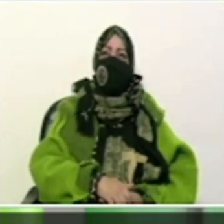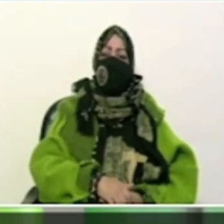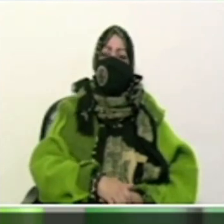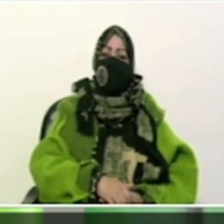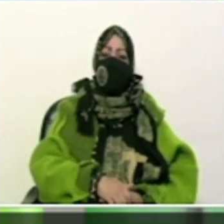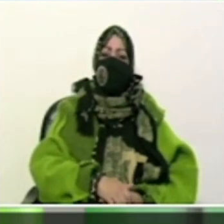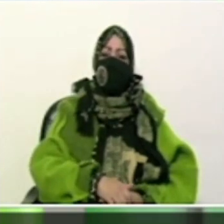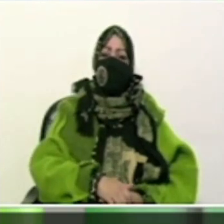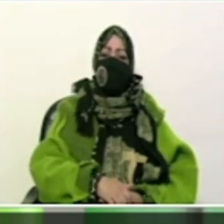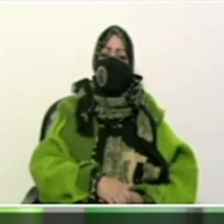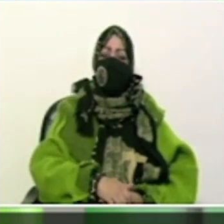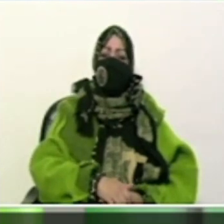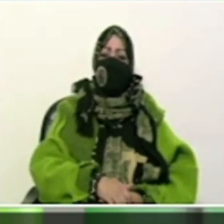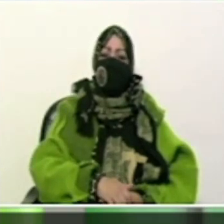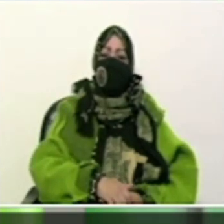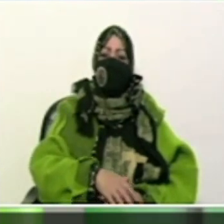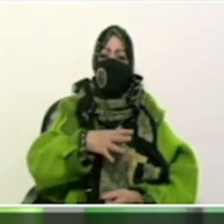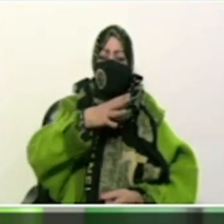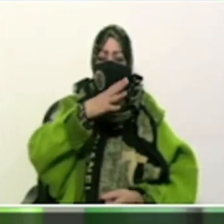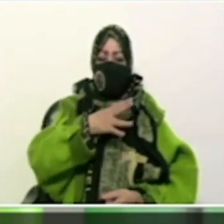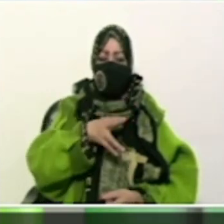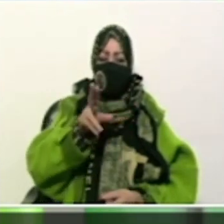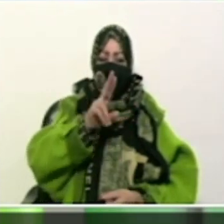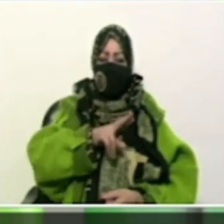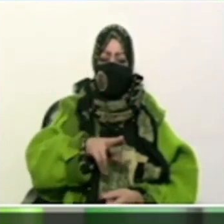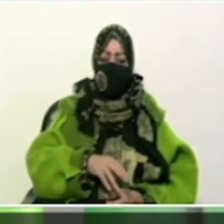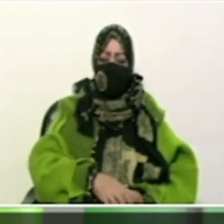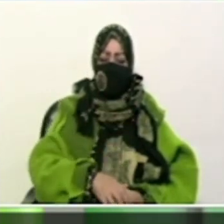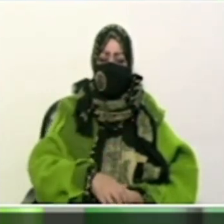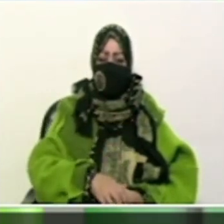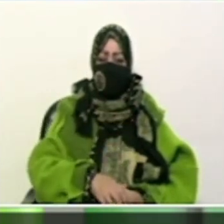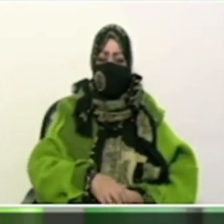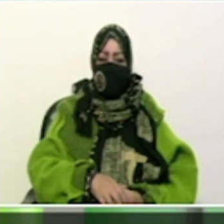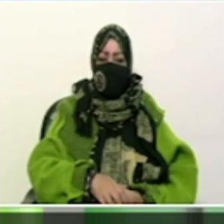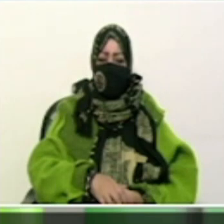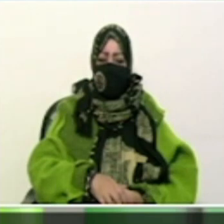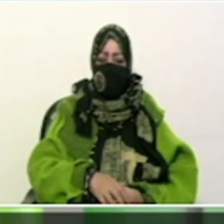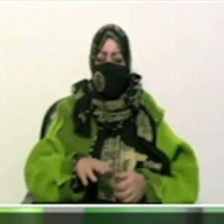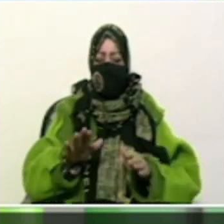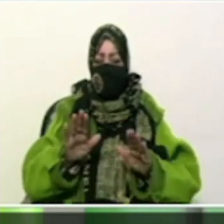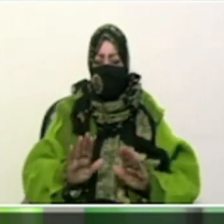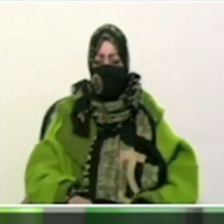يجوز الصلاة على الفراش على السفنج هذا ولا ما